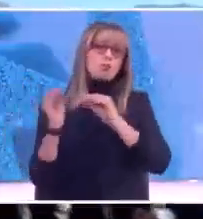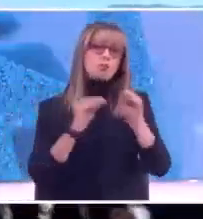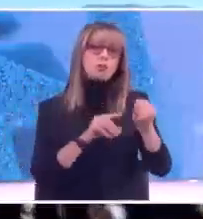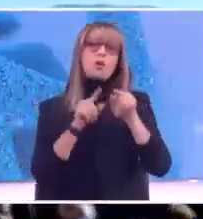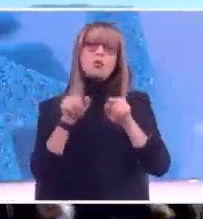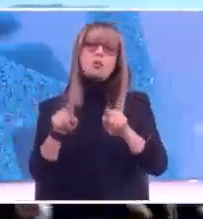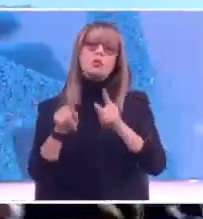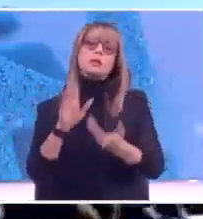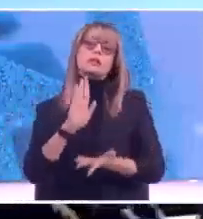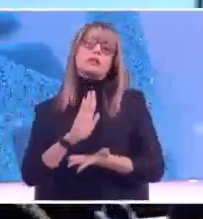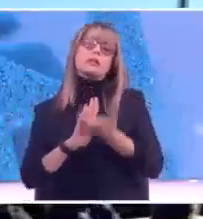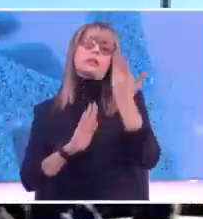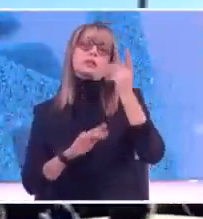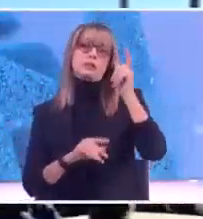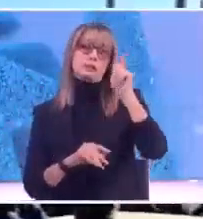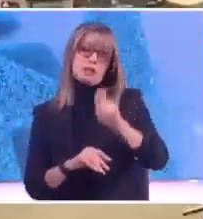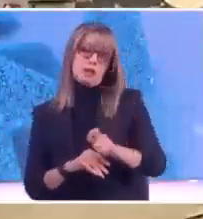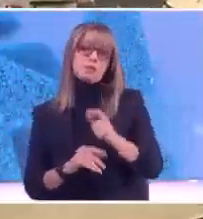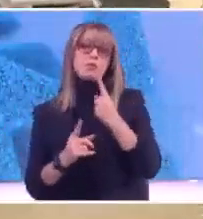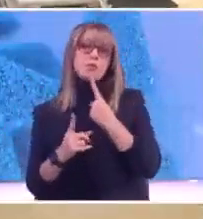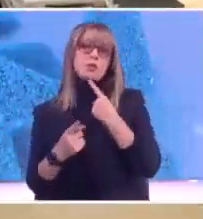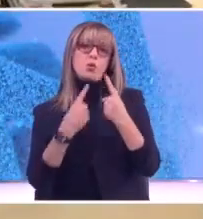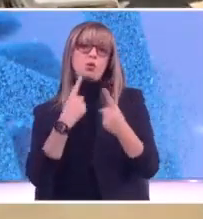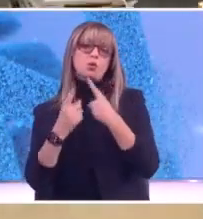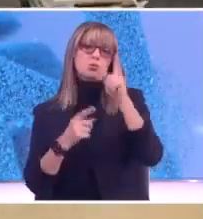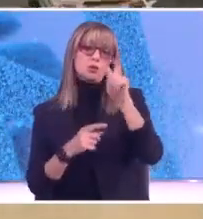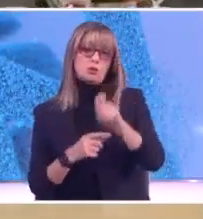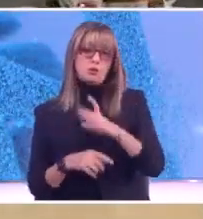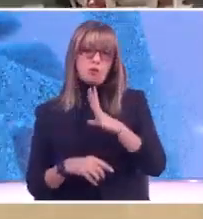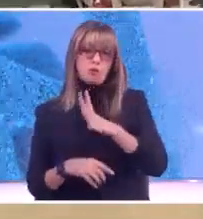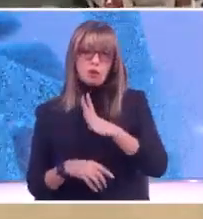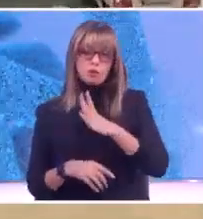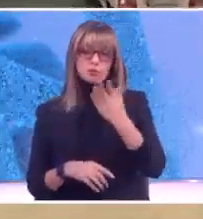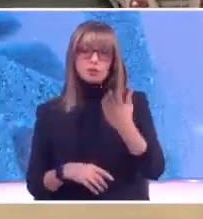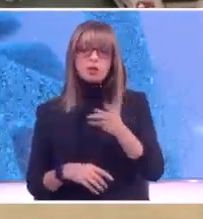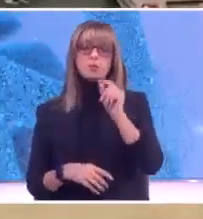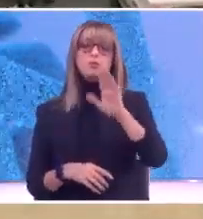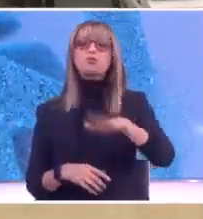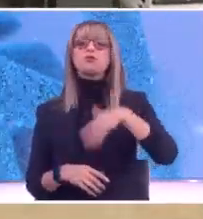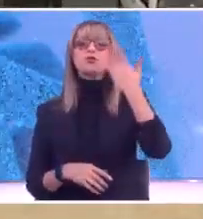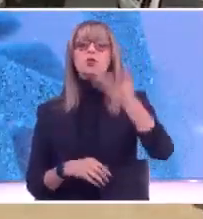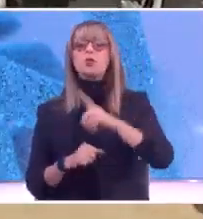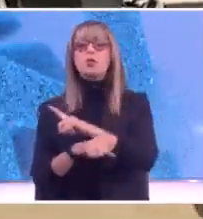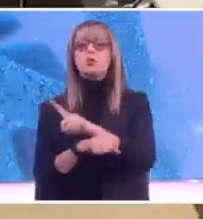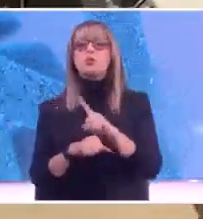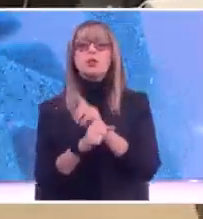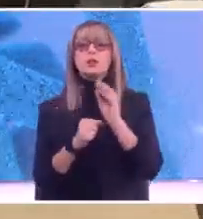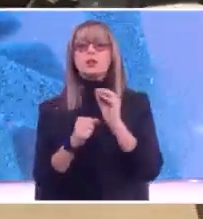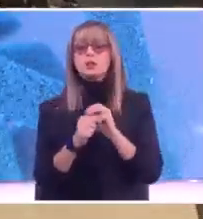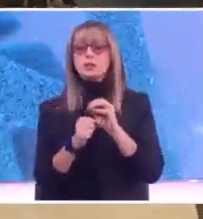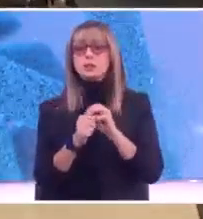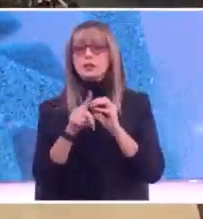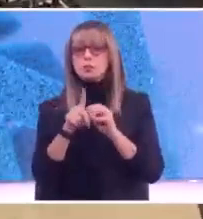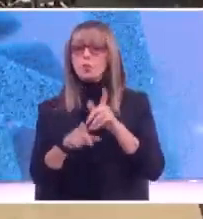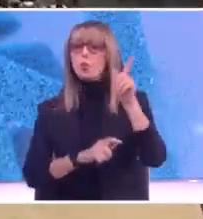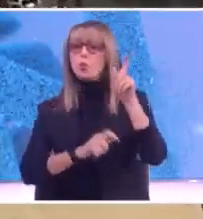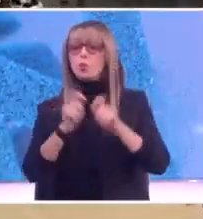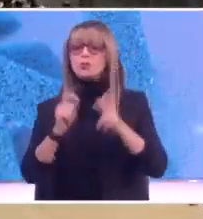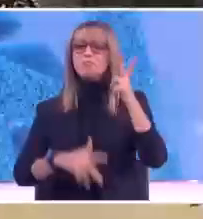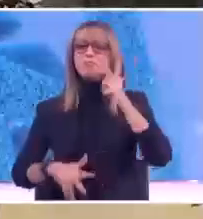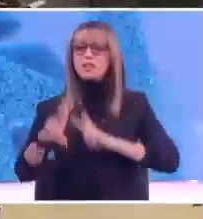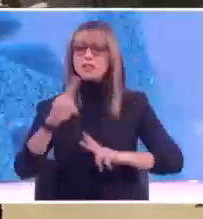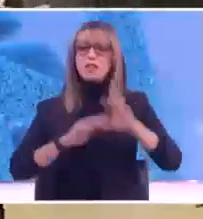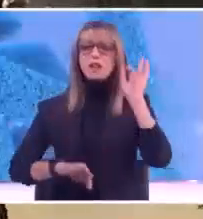artık kaldıracakları şeklinde tartışmalar zaten vardı. Bundan sonraki süreçte söz konusu uygulamanın, kılık